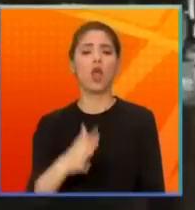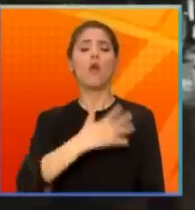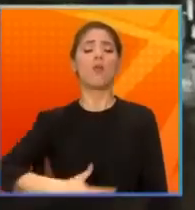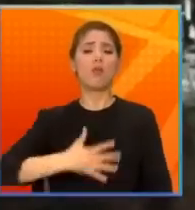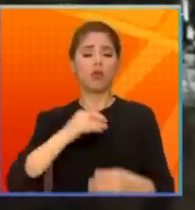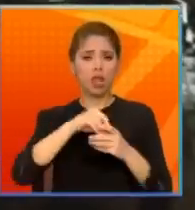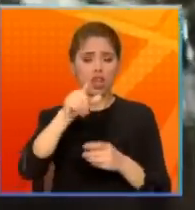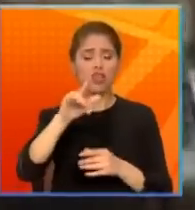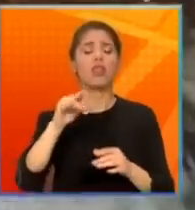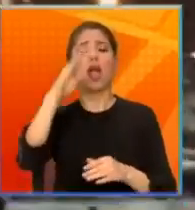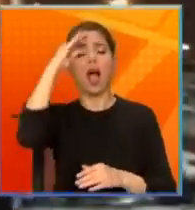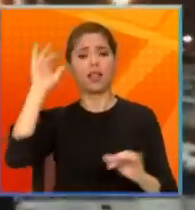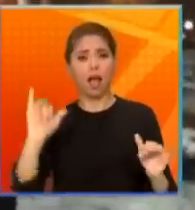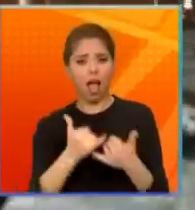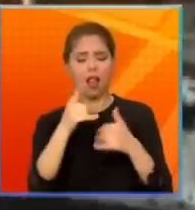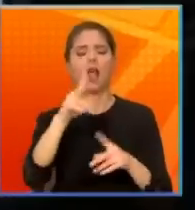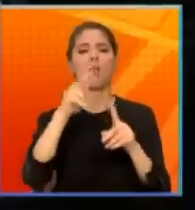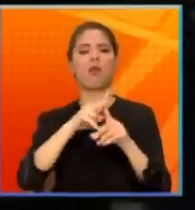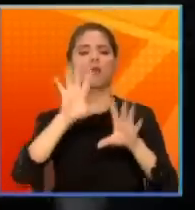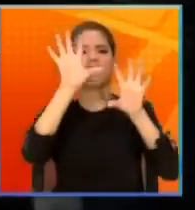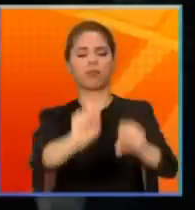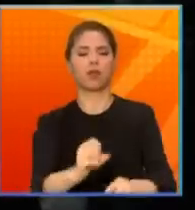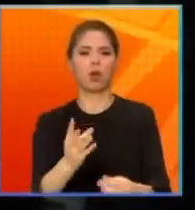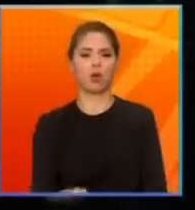Bursa'da ise asker eğlencesine polis müdahale etti.